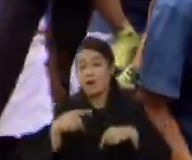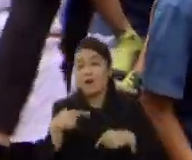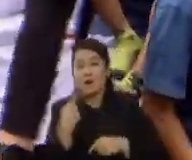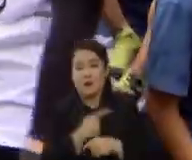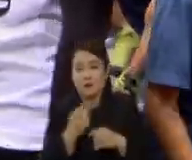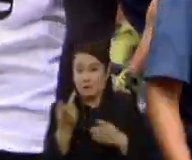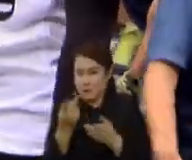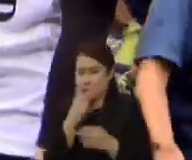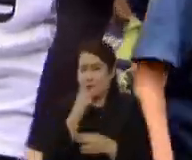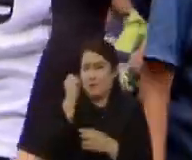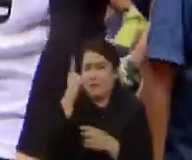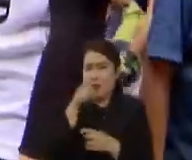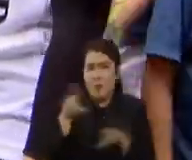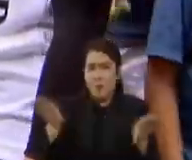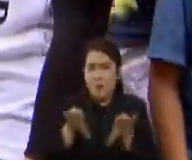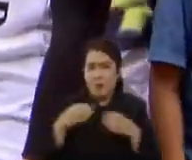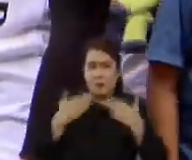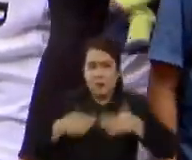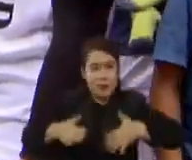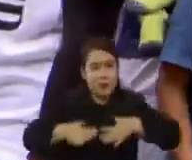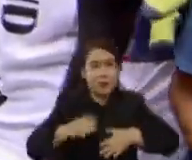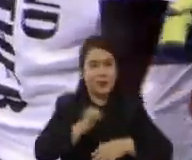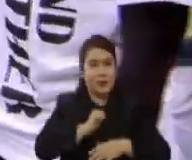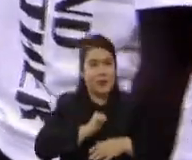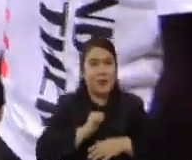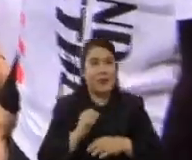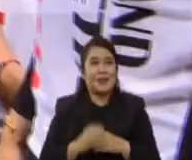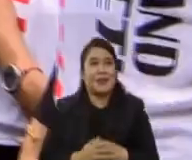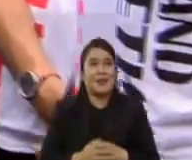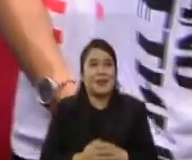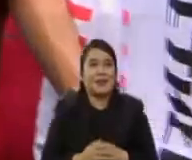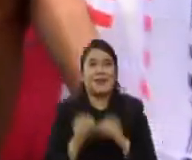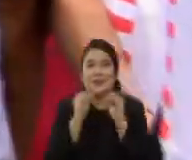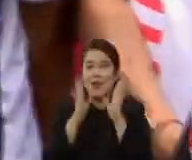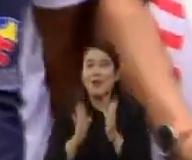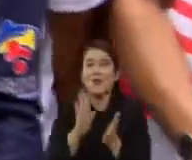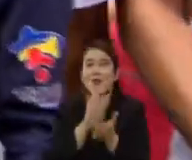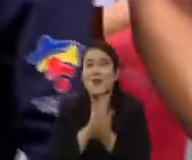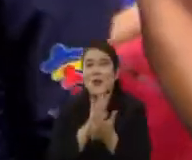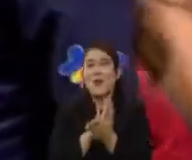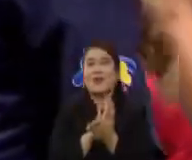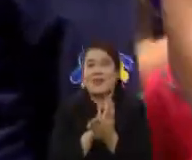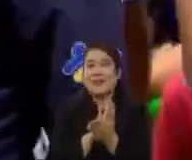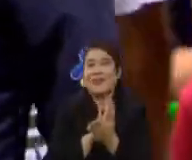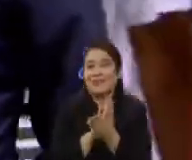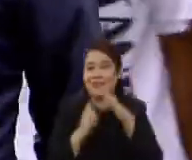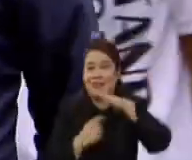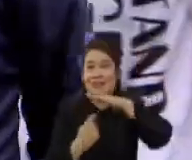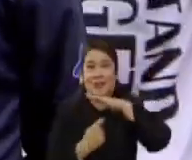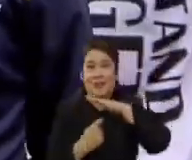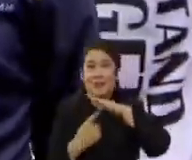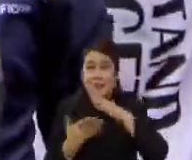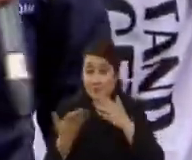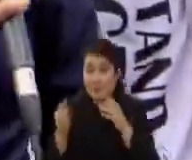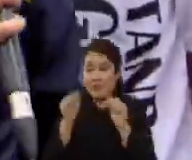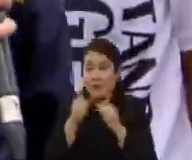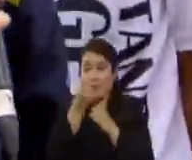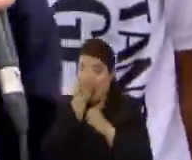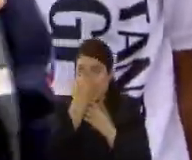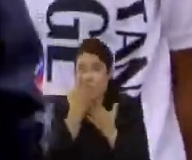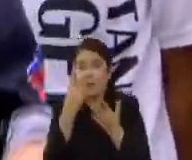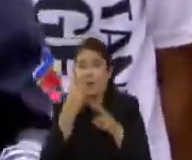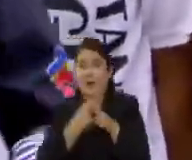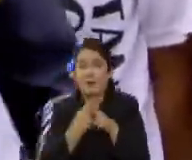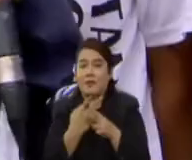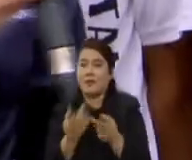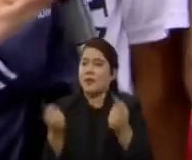baju sendiri ni. Siapa buat baju ni? Cikgu, cikgu sekolah taskar dia. Okey, kenalkan nama, daripada mana dan